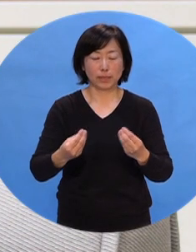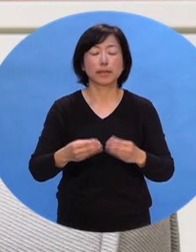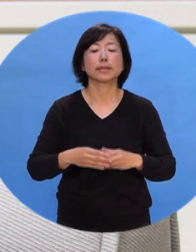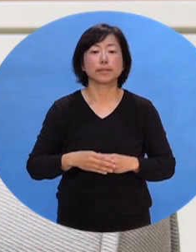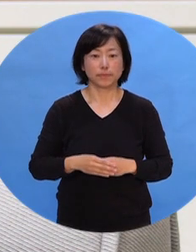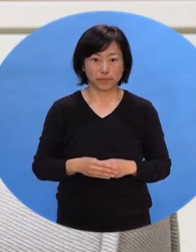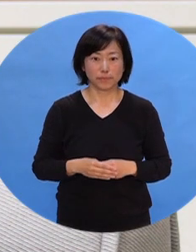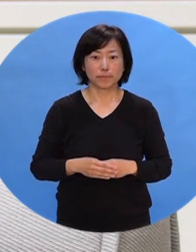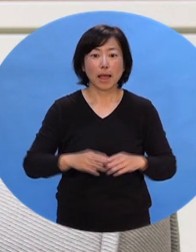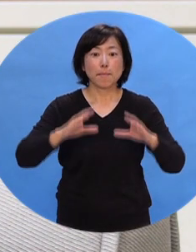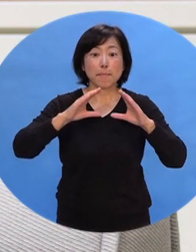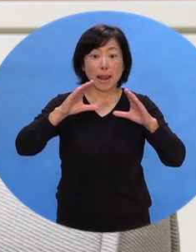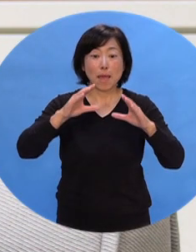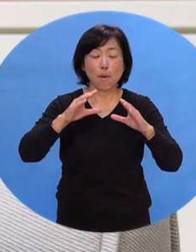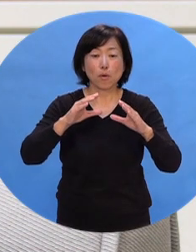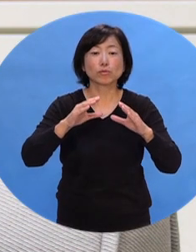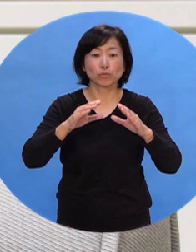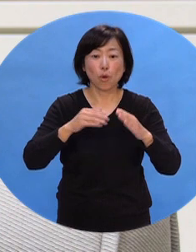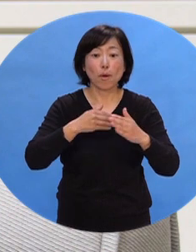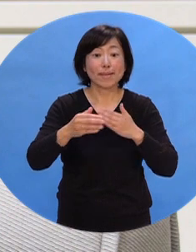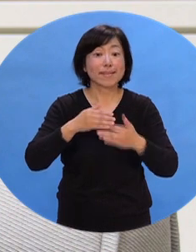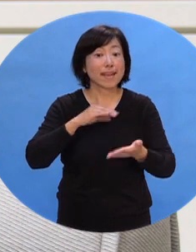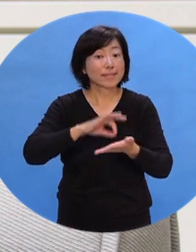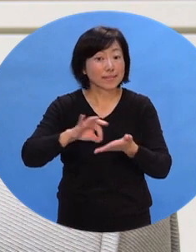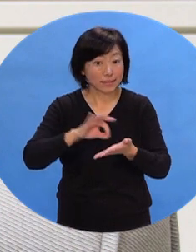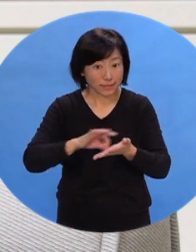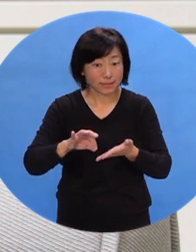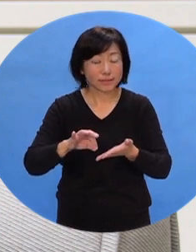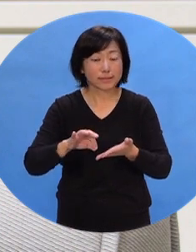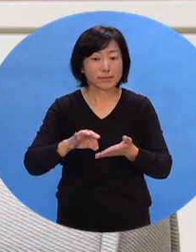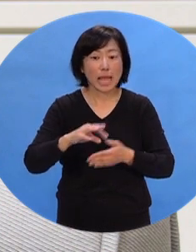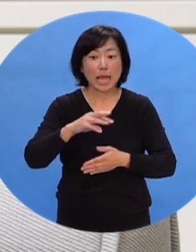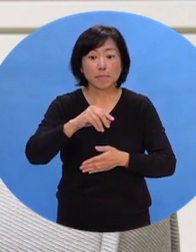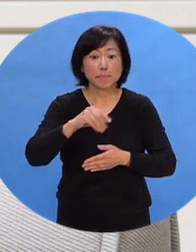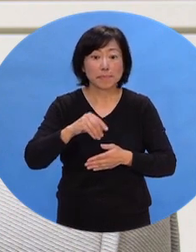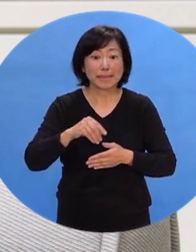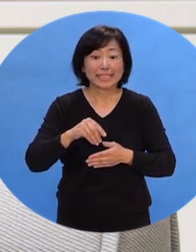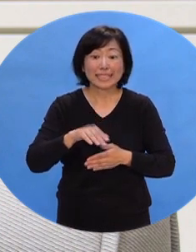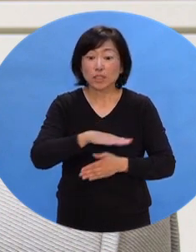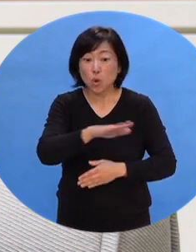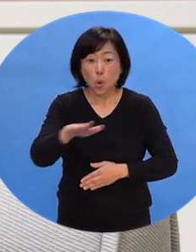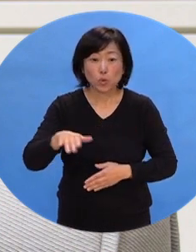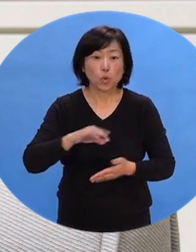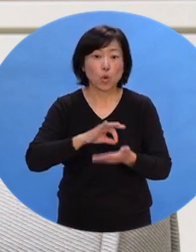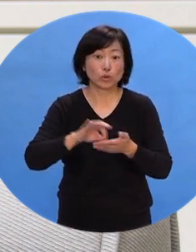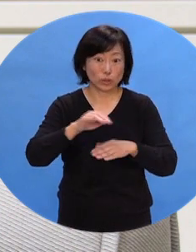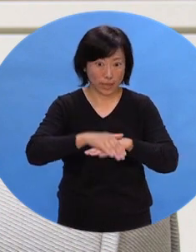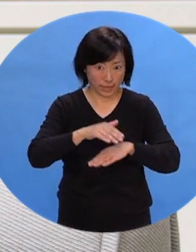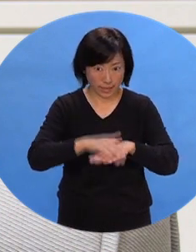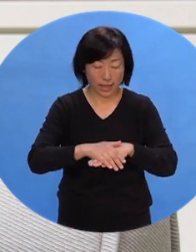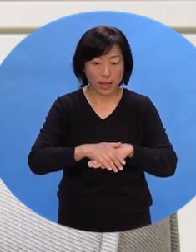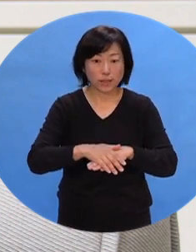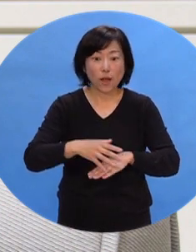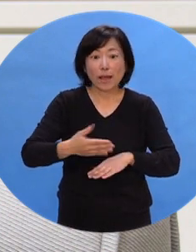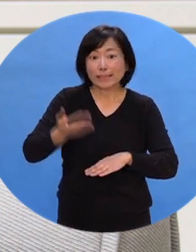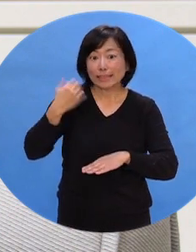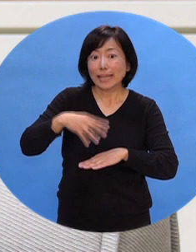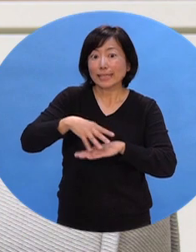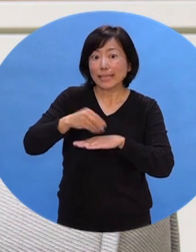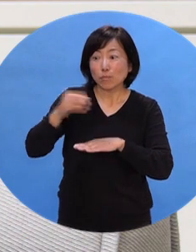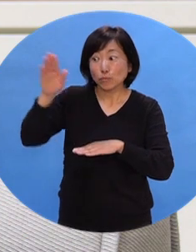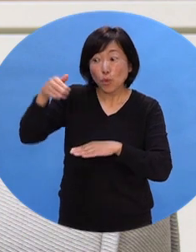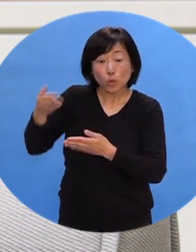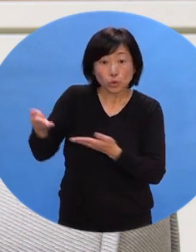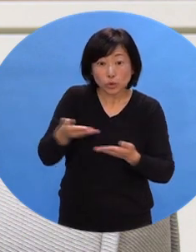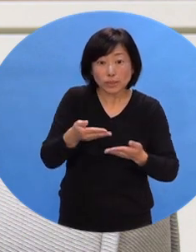南部さんにはバレーボールを通して培った経験を生かし、ビーチコートの活用や事前キャンプの誘致などに協